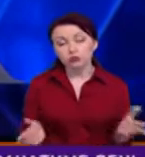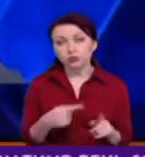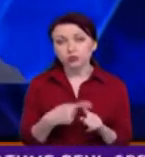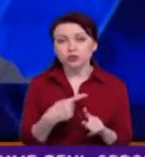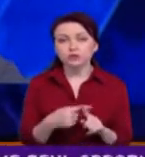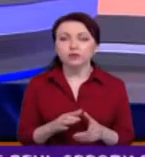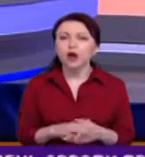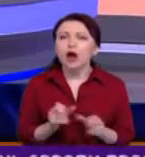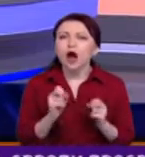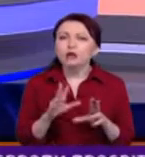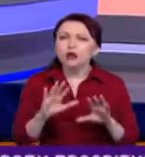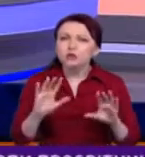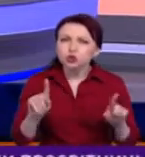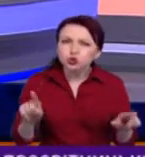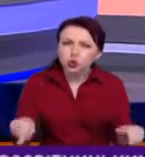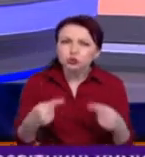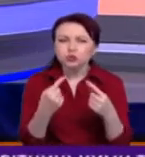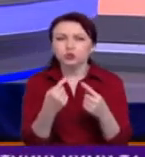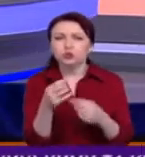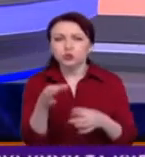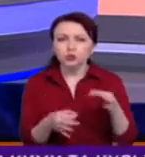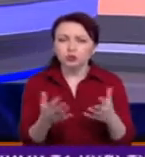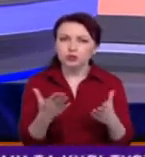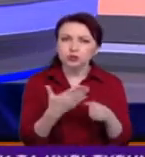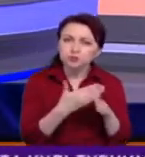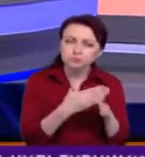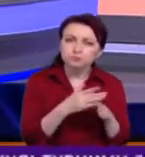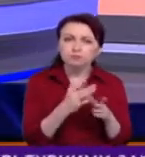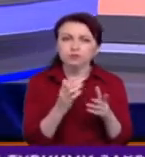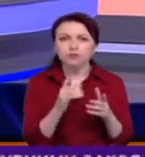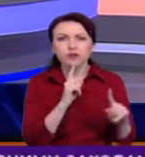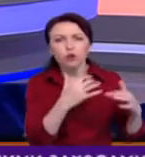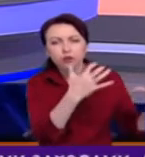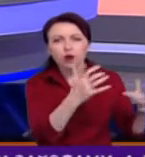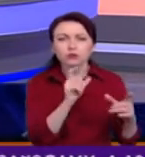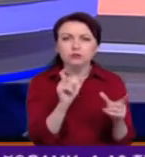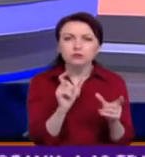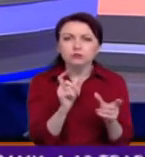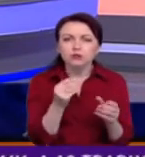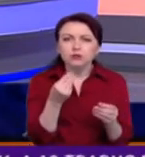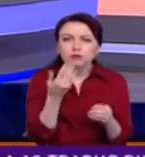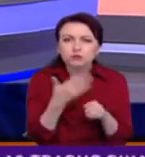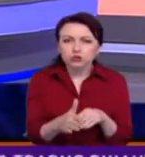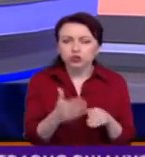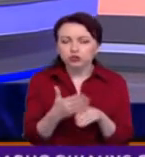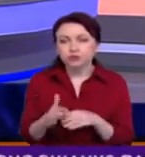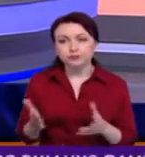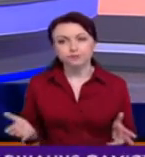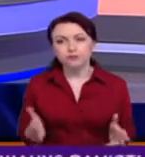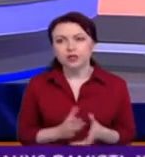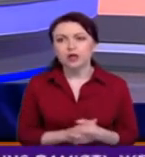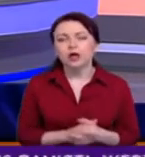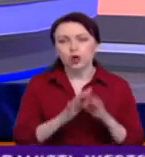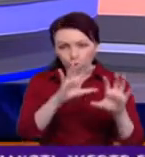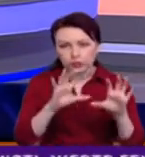як формується Конституційний суд? Там квоти якісь? Ну, Верховна Рада там призначає? Це конституційна процедура формування суддів